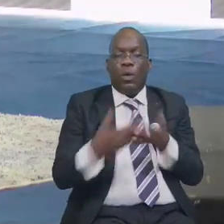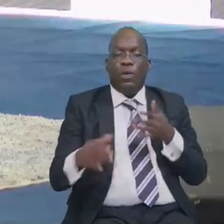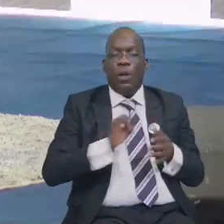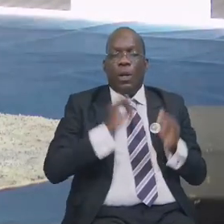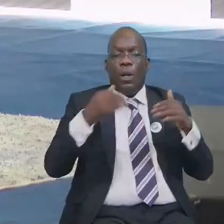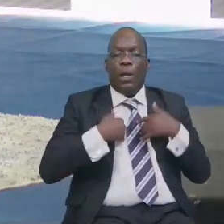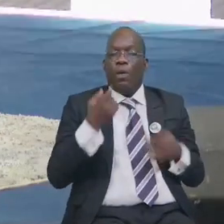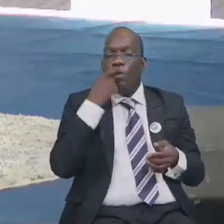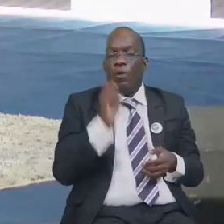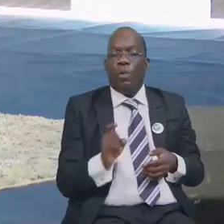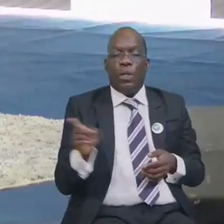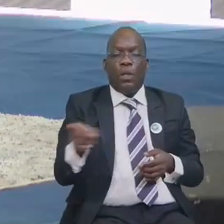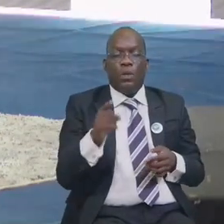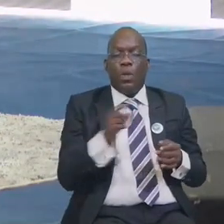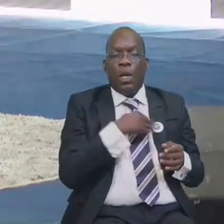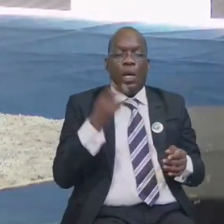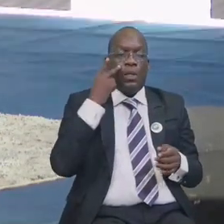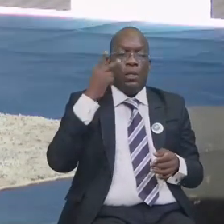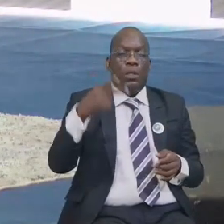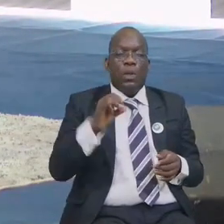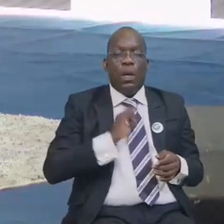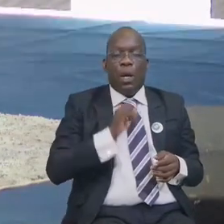Et voici, je suis avec vous.